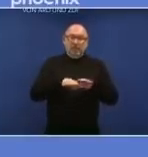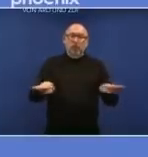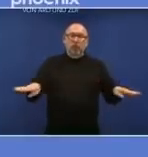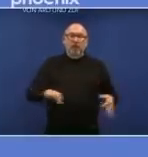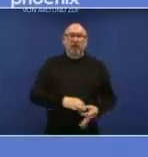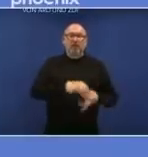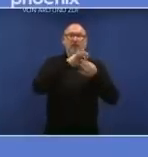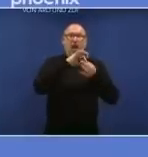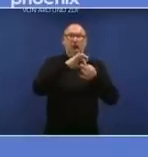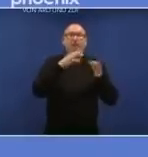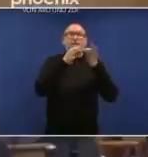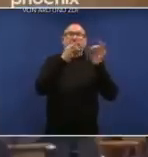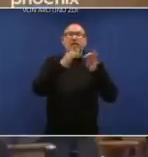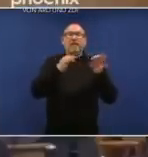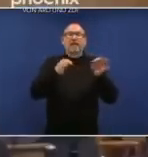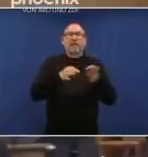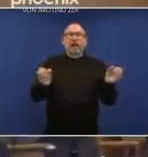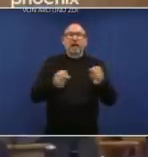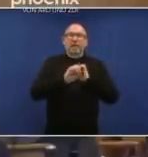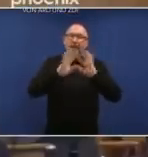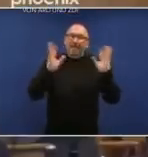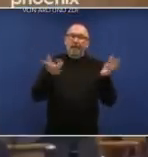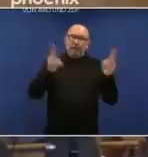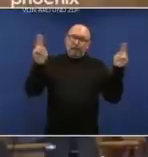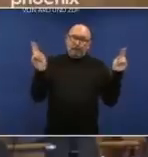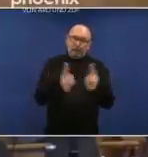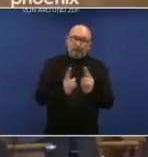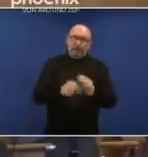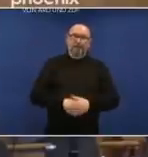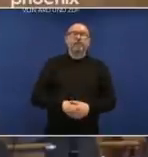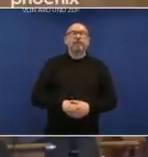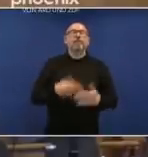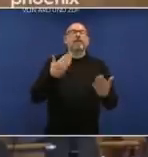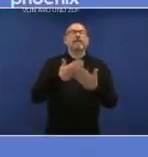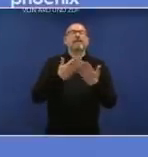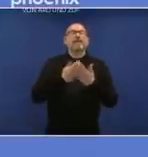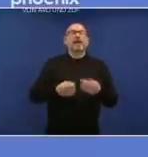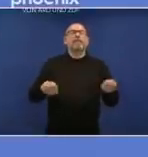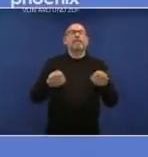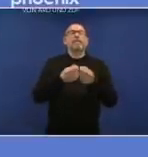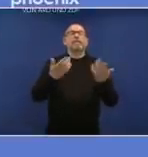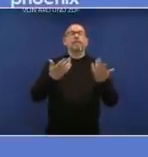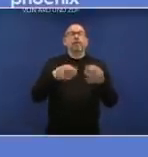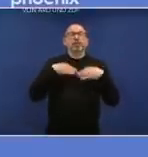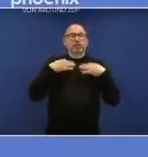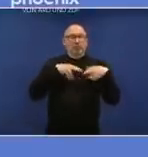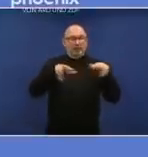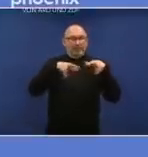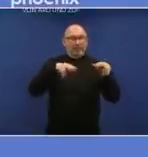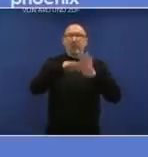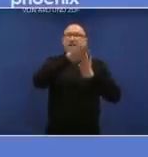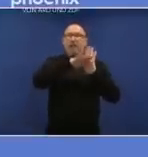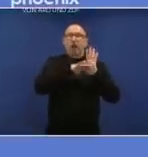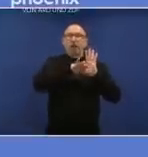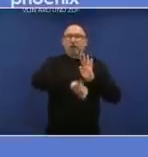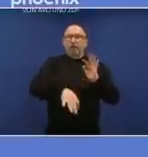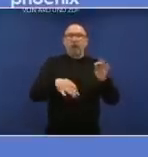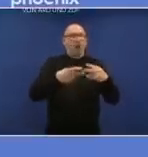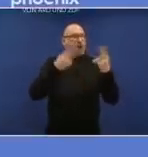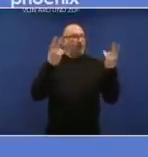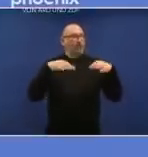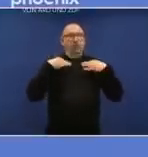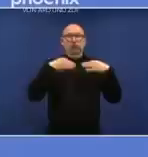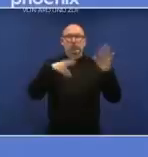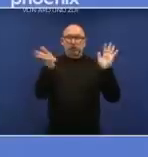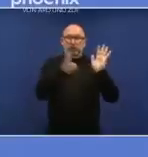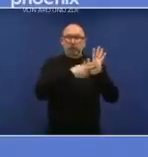der Pandemie ist. Durch diese Feststellung hat der Bundesgesundheitsminister die Möglichkeit, Verordnungen zum Schutz der öffentlichen Gesundheit,